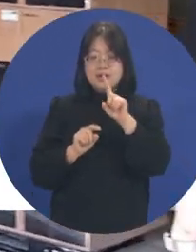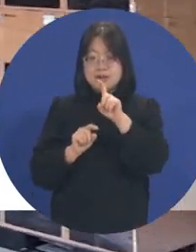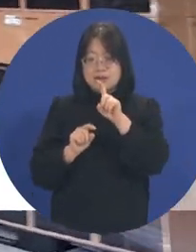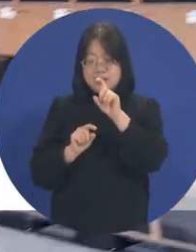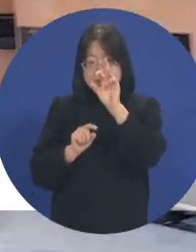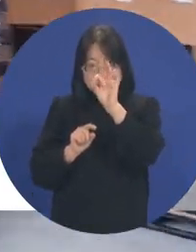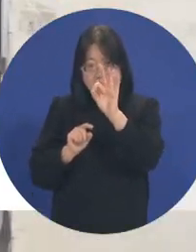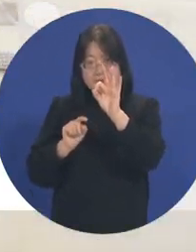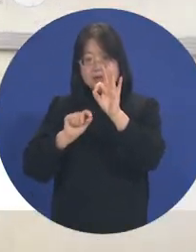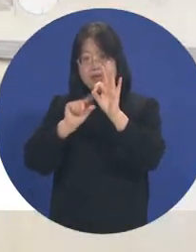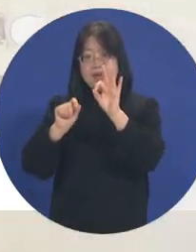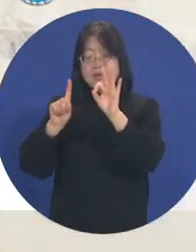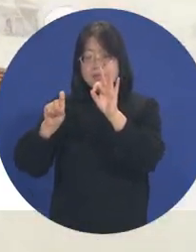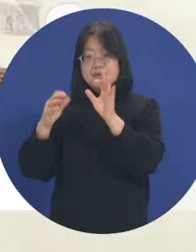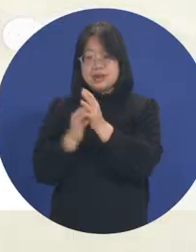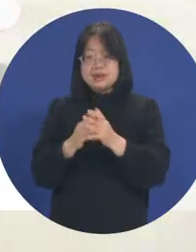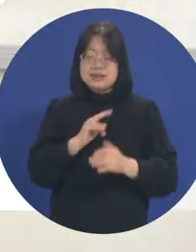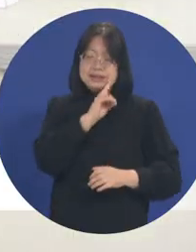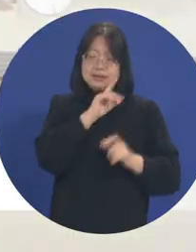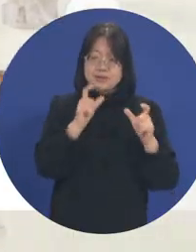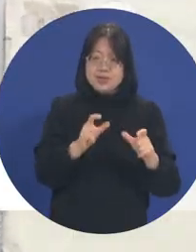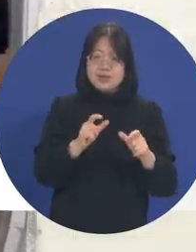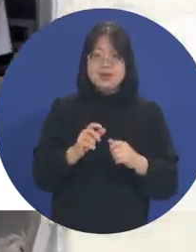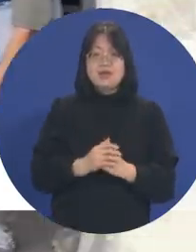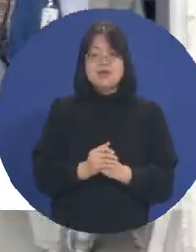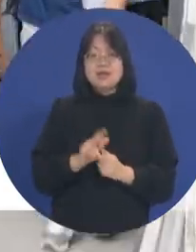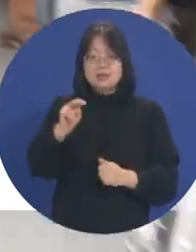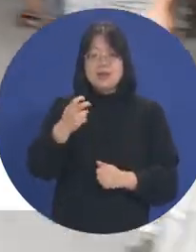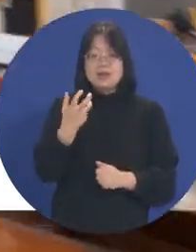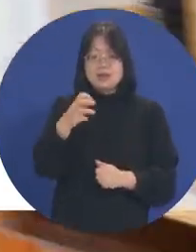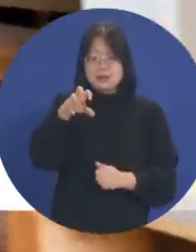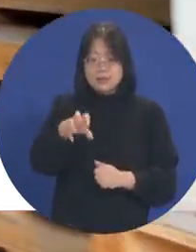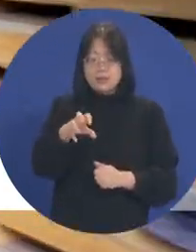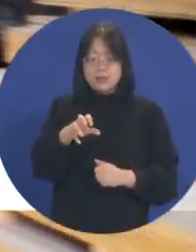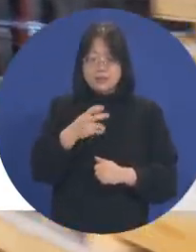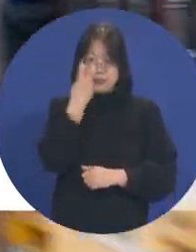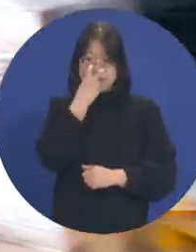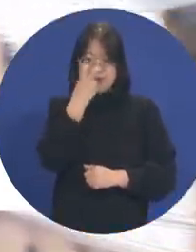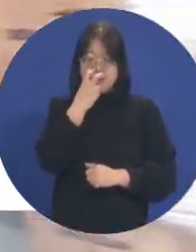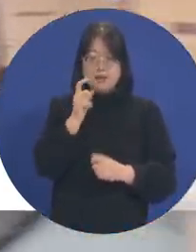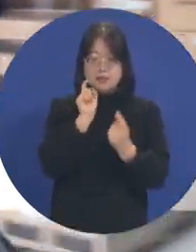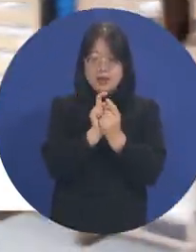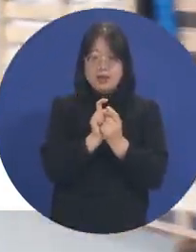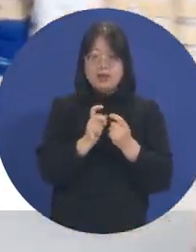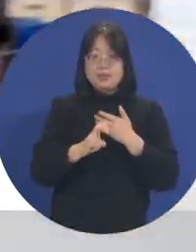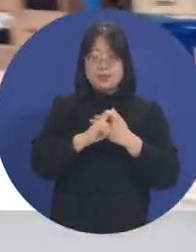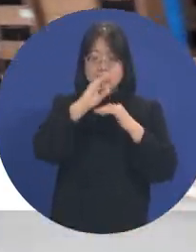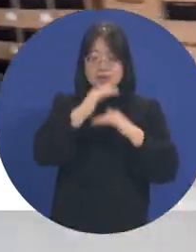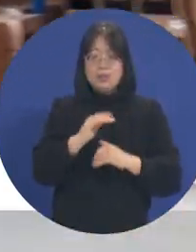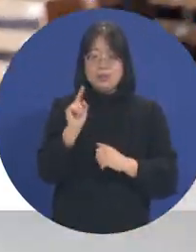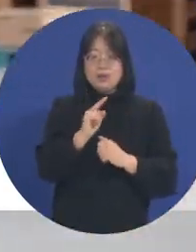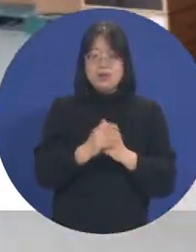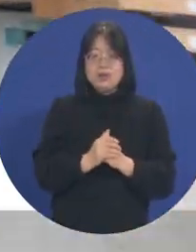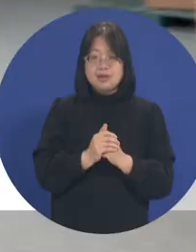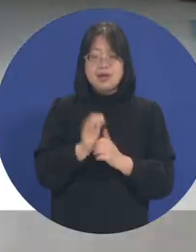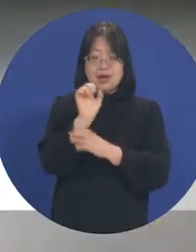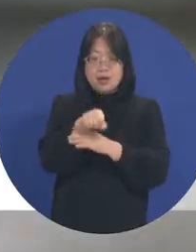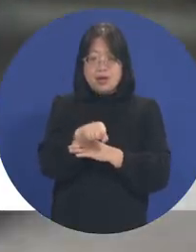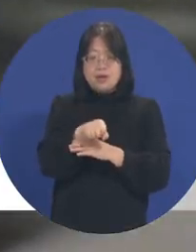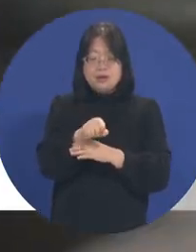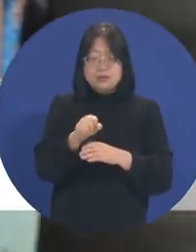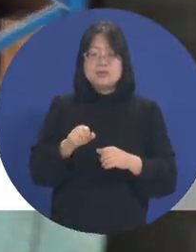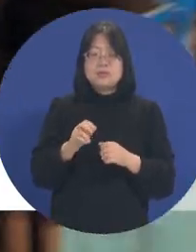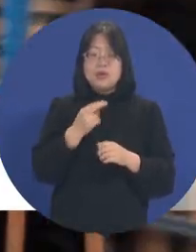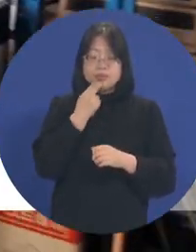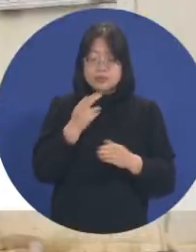23일부터 10월 11일까지 의심 지역 20여 곳을 대상으로 집중 수사를 버렸고 적발된 주요 위반 사례는